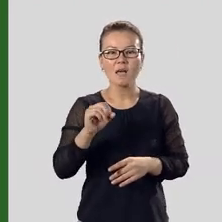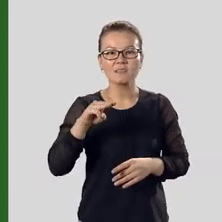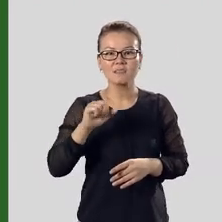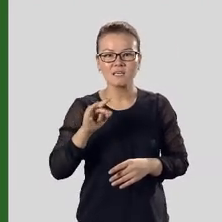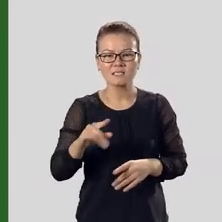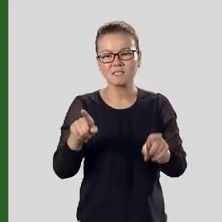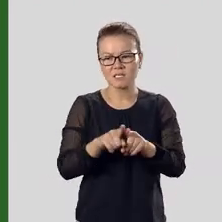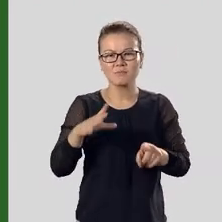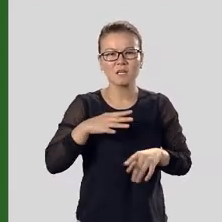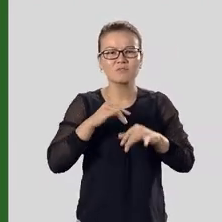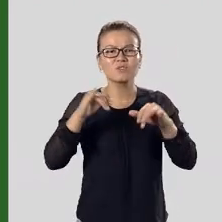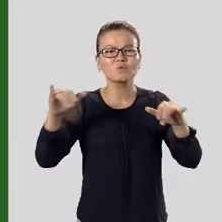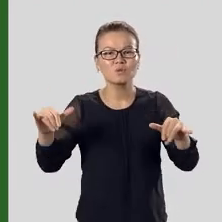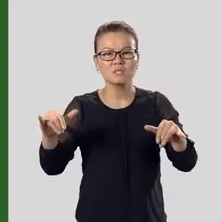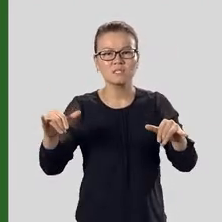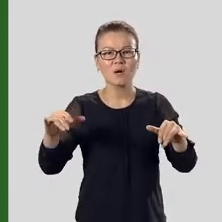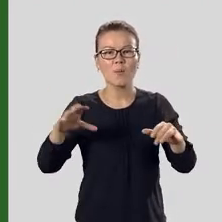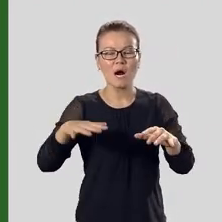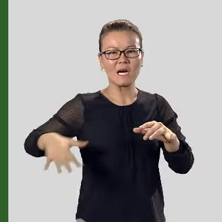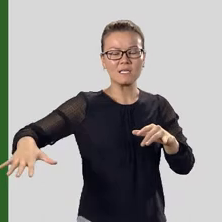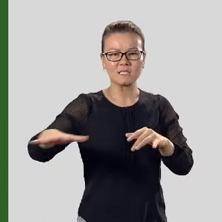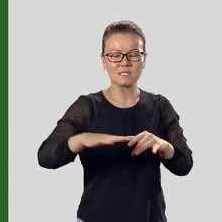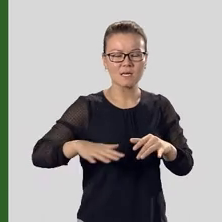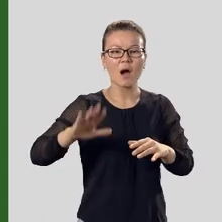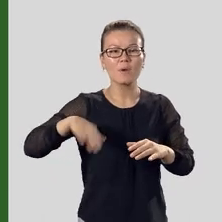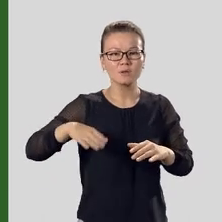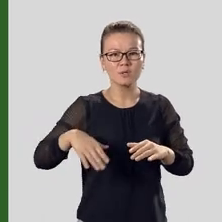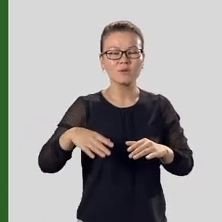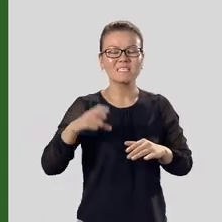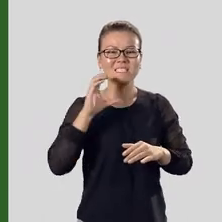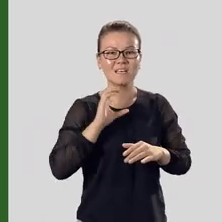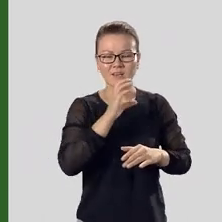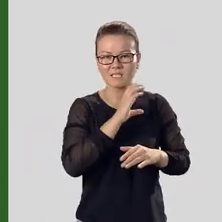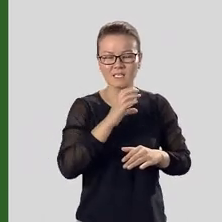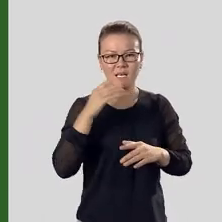таким же цветущим континентом, как и Австралия. Далее